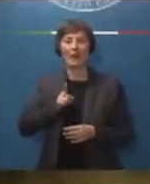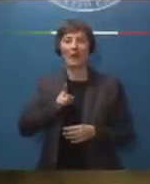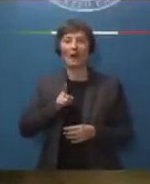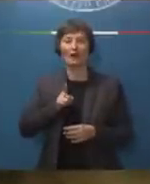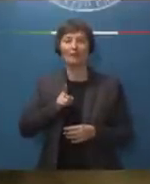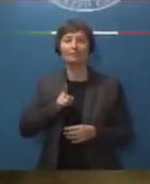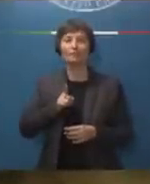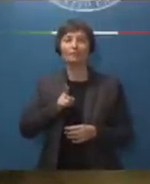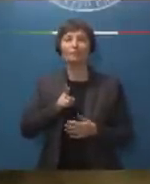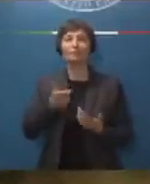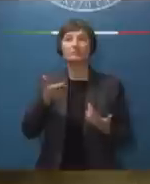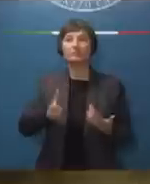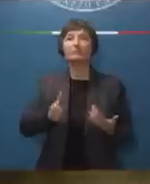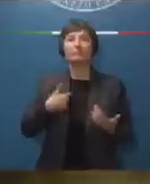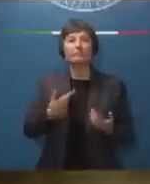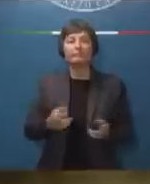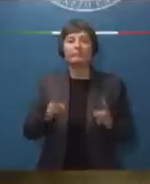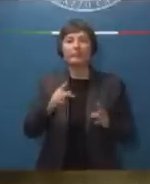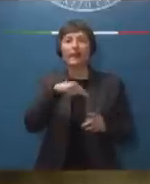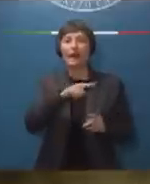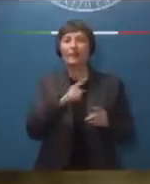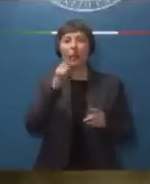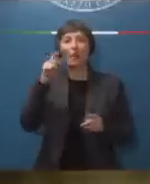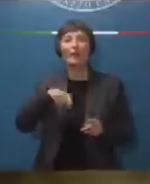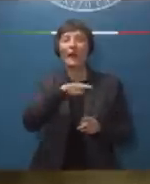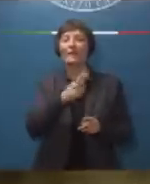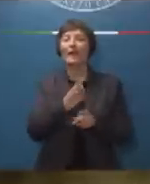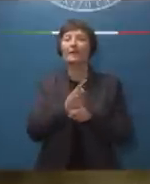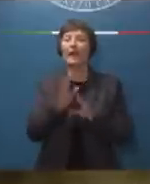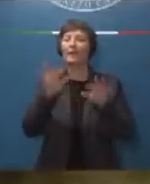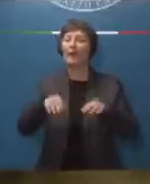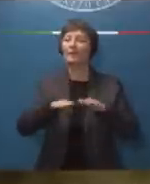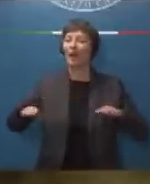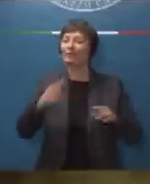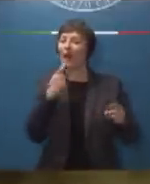auspichiamo quanto prima a un tavolo di negoziati in una posizione solida